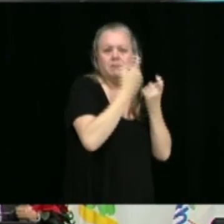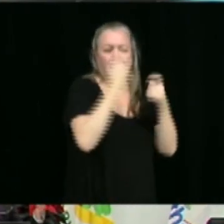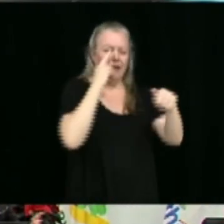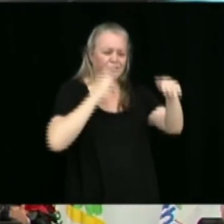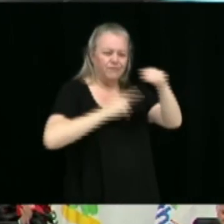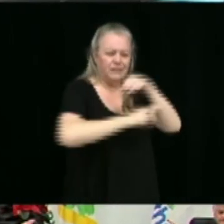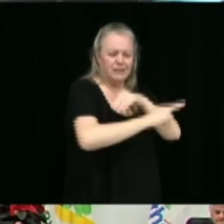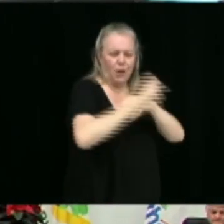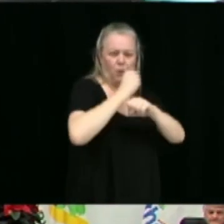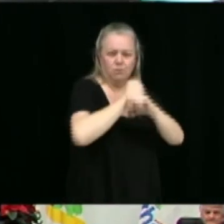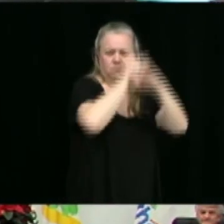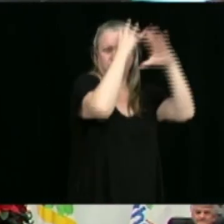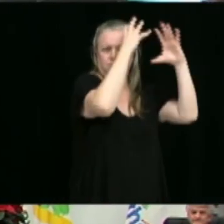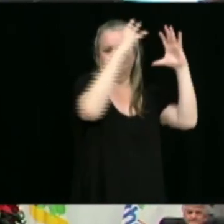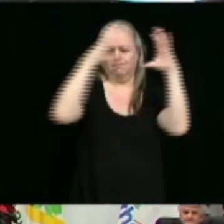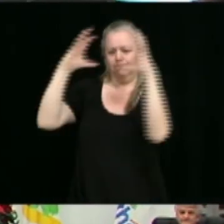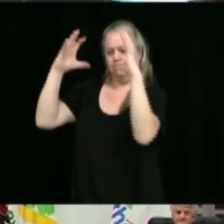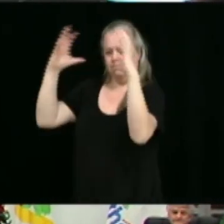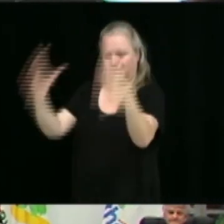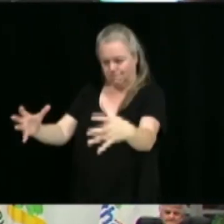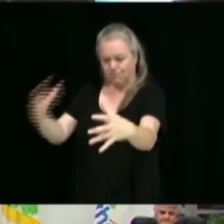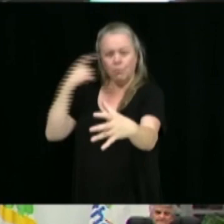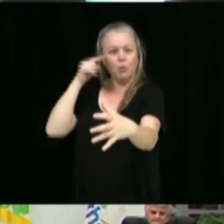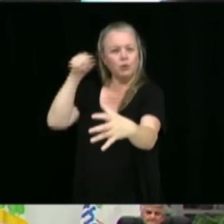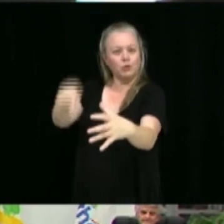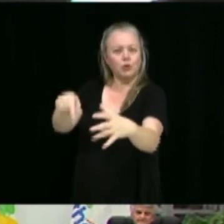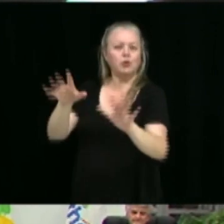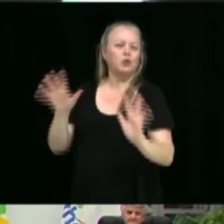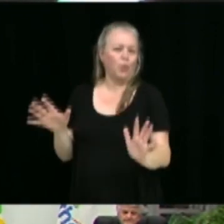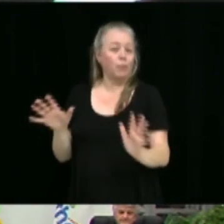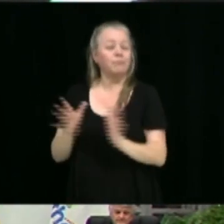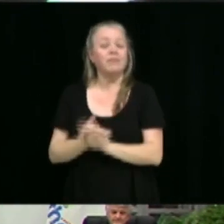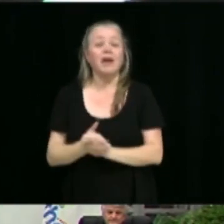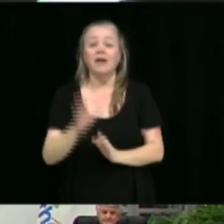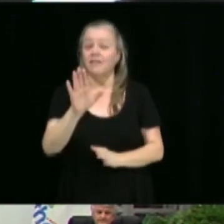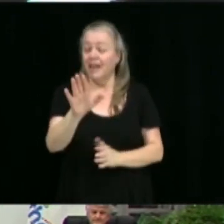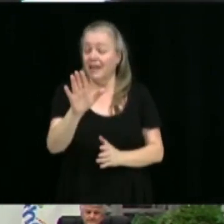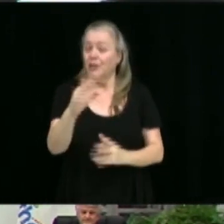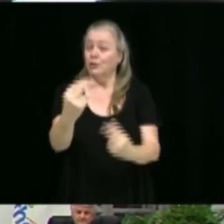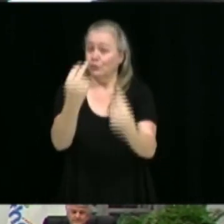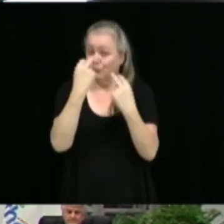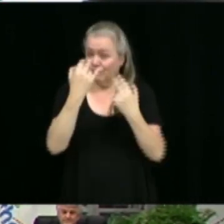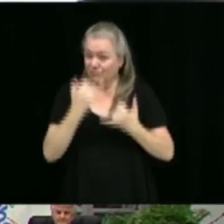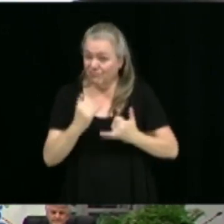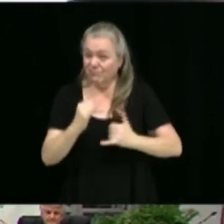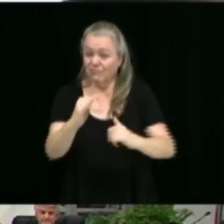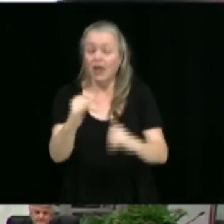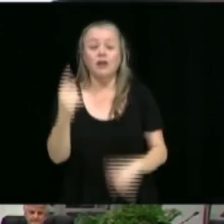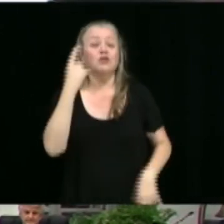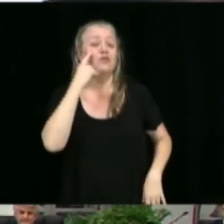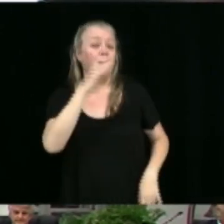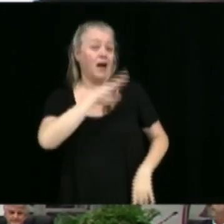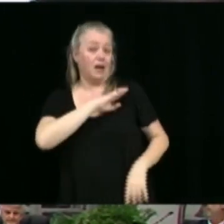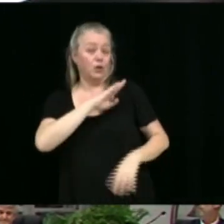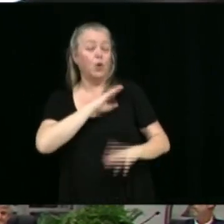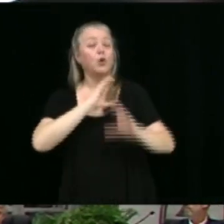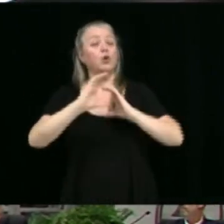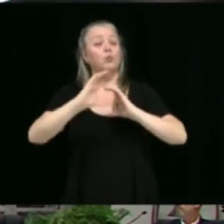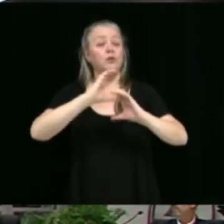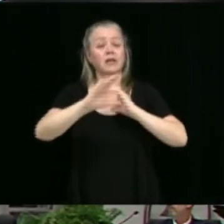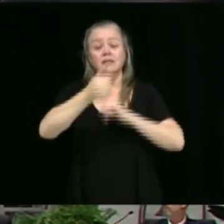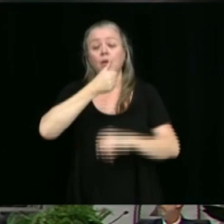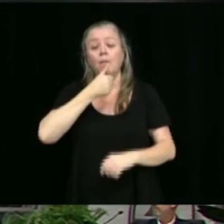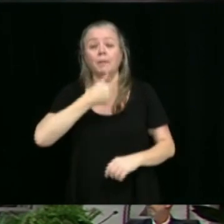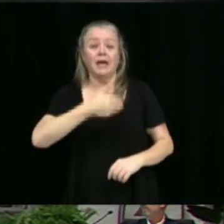Donc, restez à l'affût de ce projet-là, puisqu'il y aura des communications proactives qui seront faites de la part de la Ville de Victoriaville